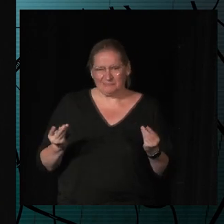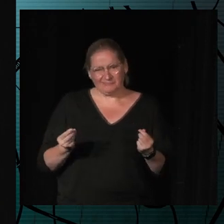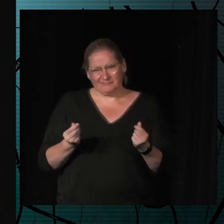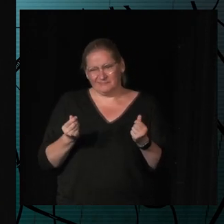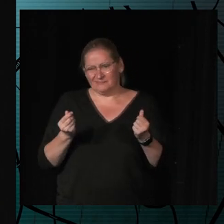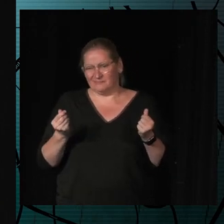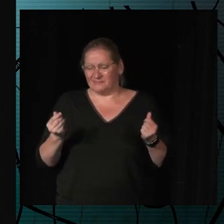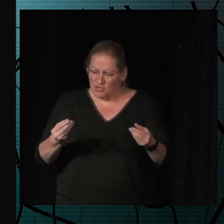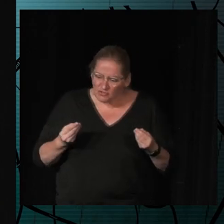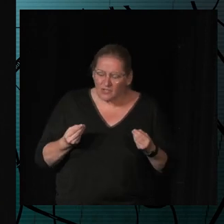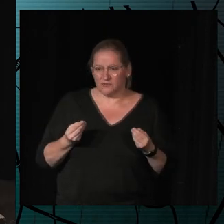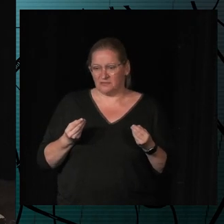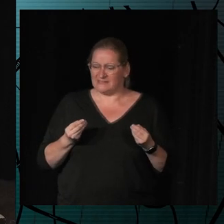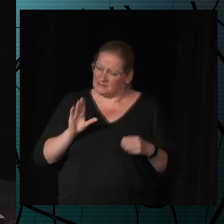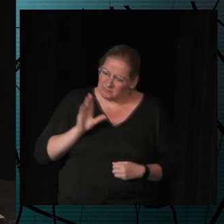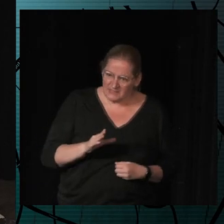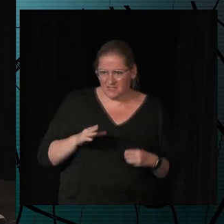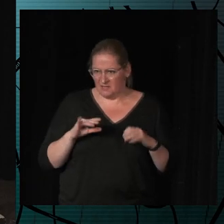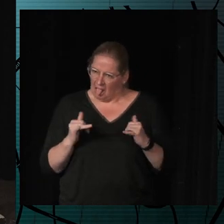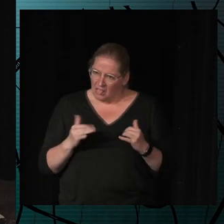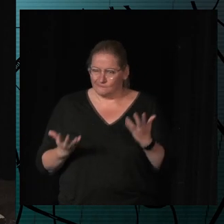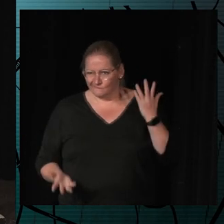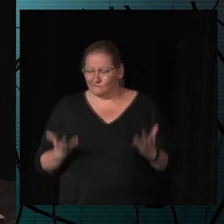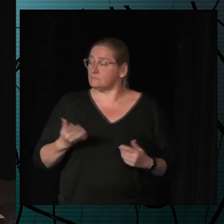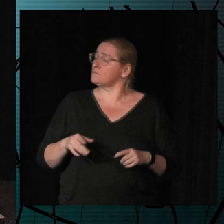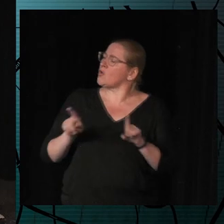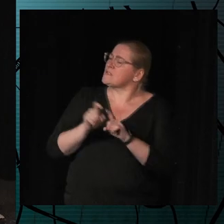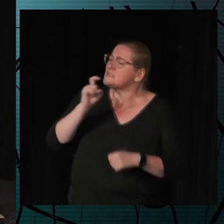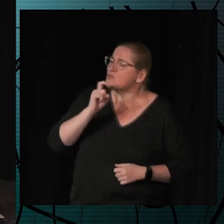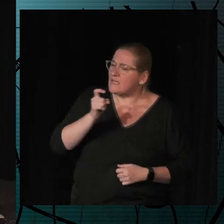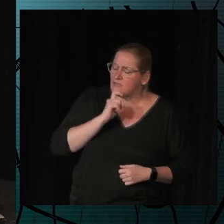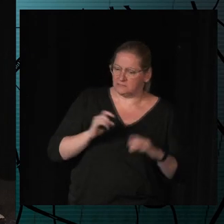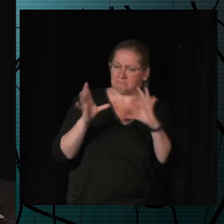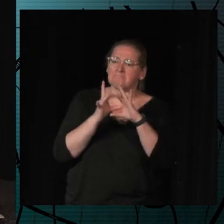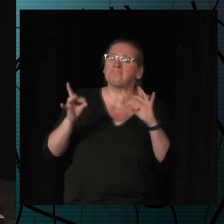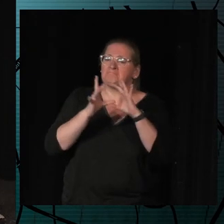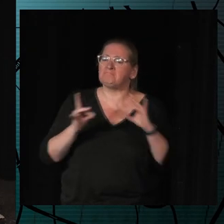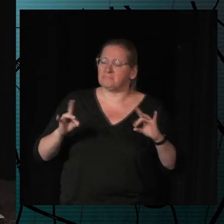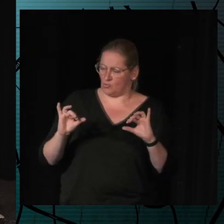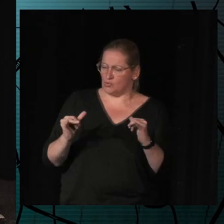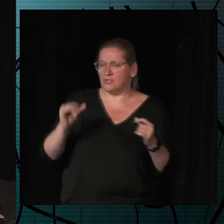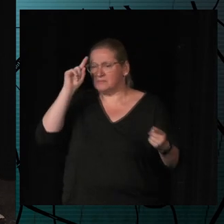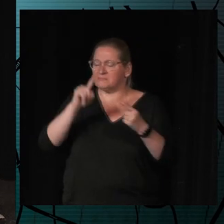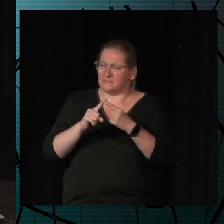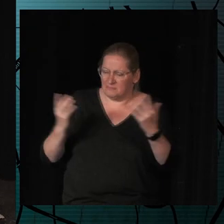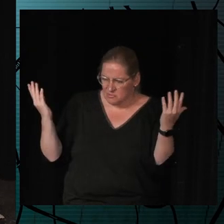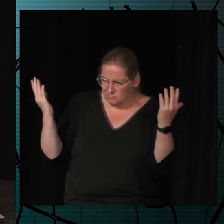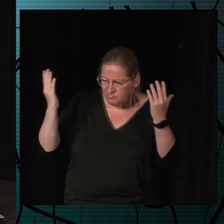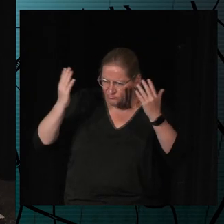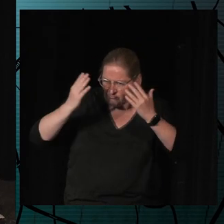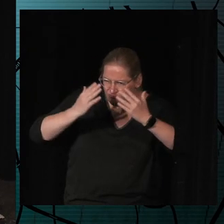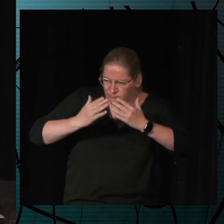cas ludique et tu parlais d'obscurité dans di light justement où on avait la peur qui infusait